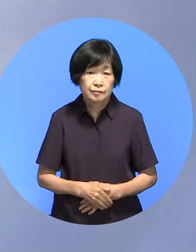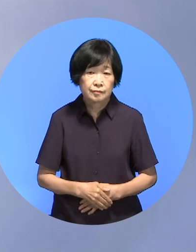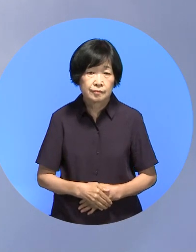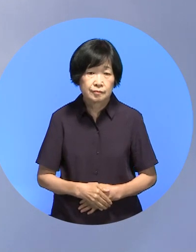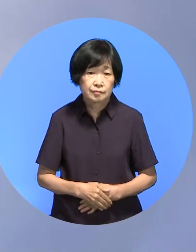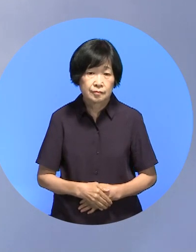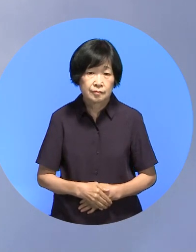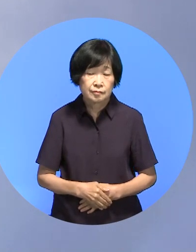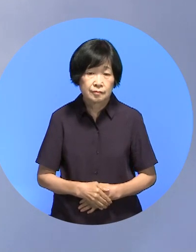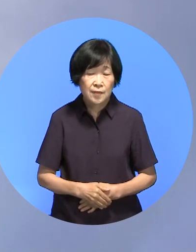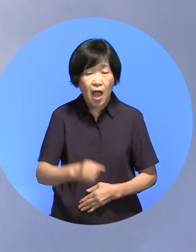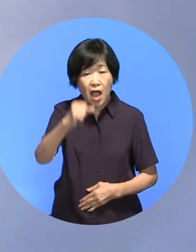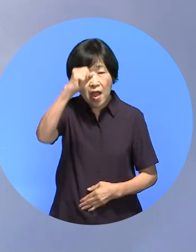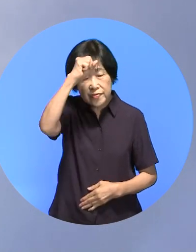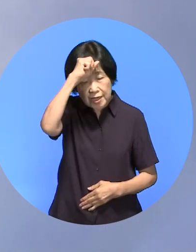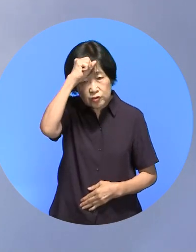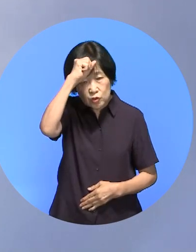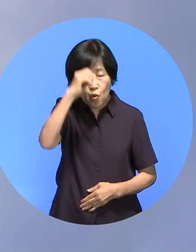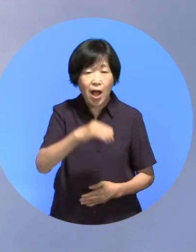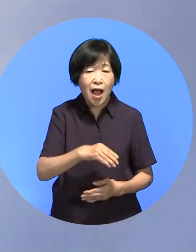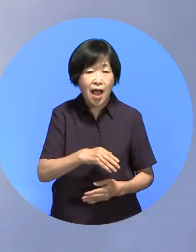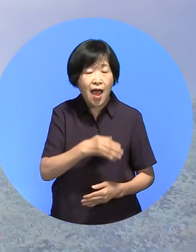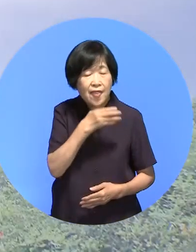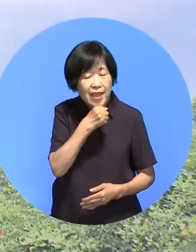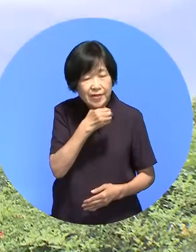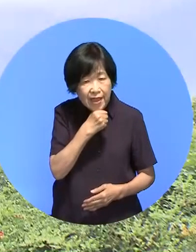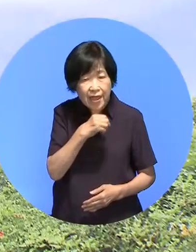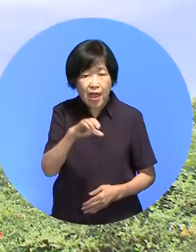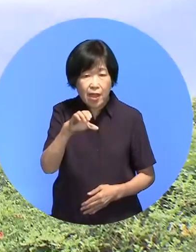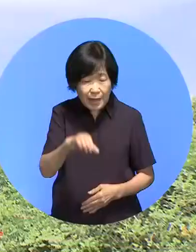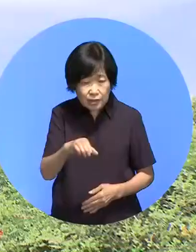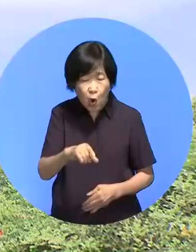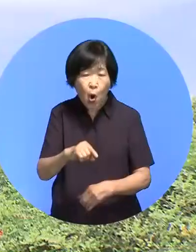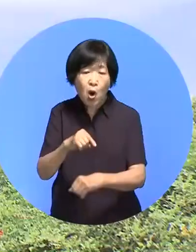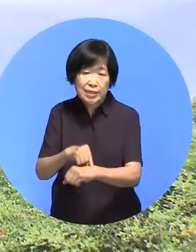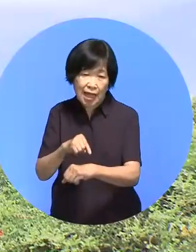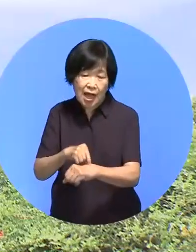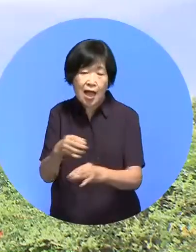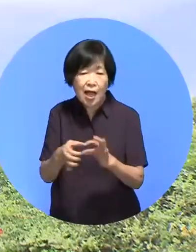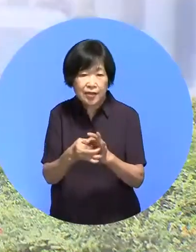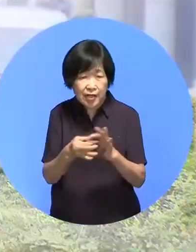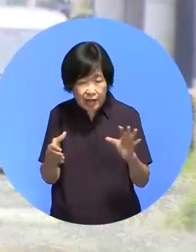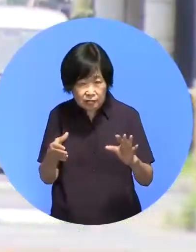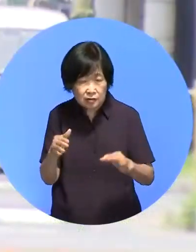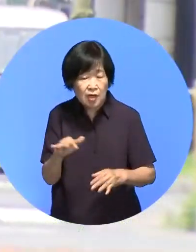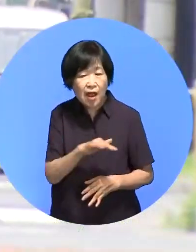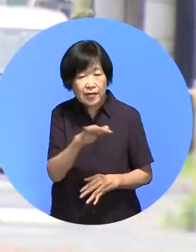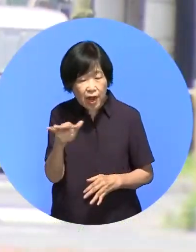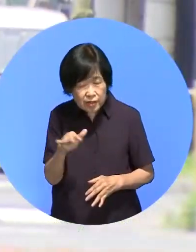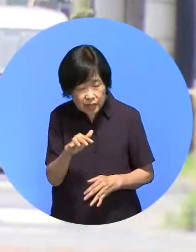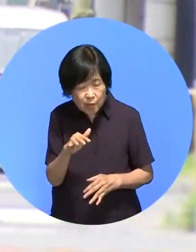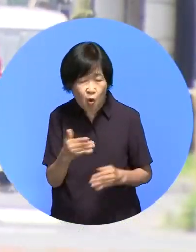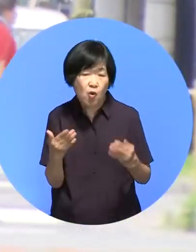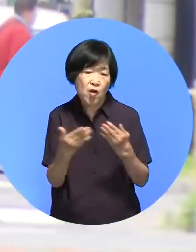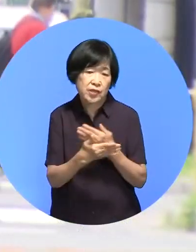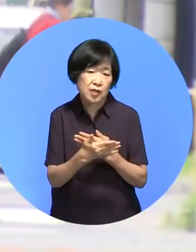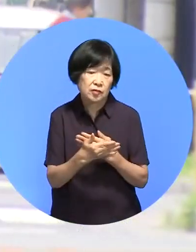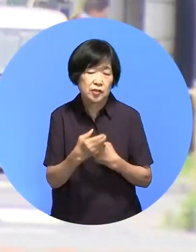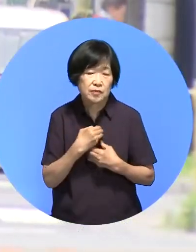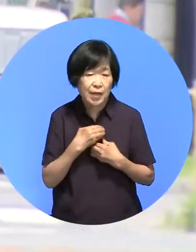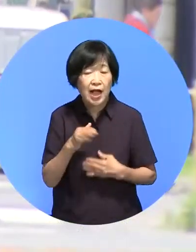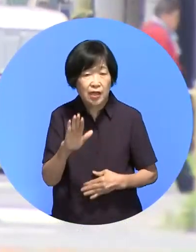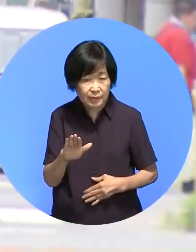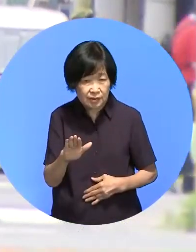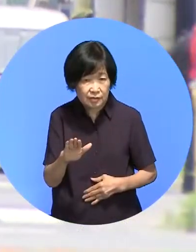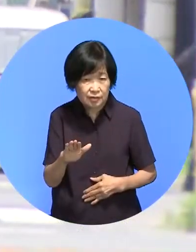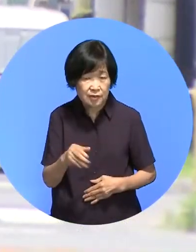熱中症は年齢、場所、時間に関係なく誰にでも起こります。正しい知識を持っていれば